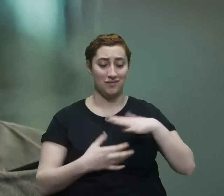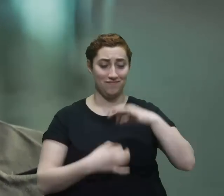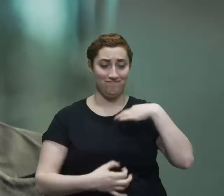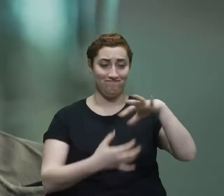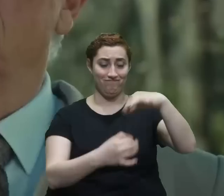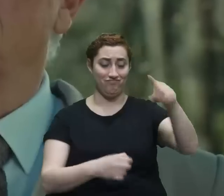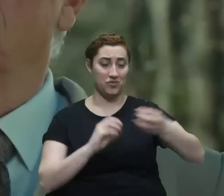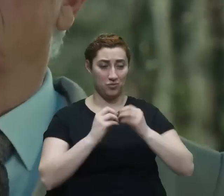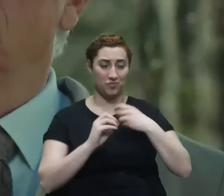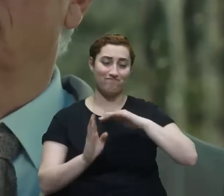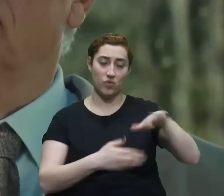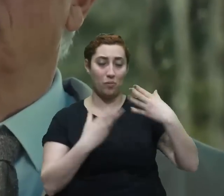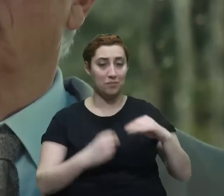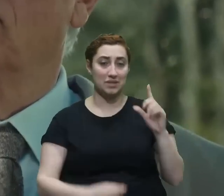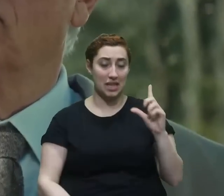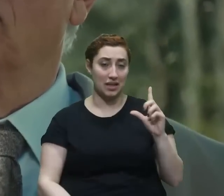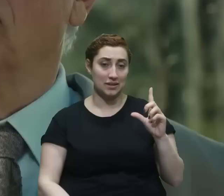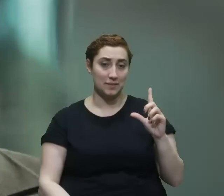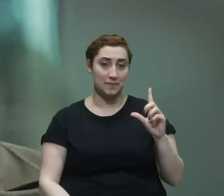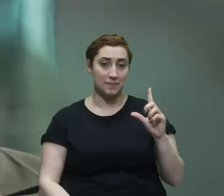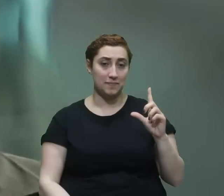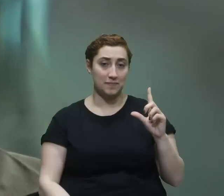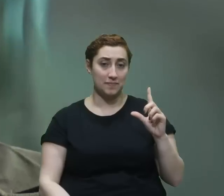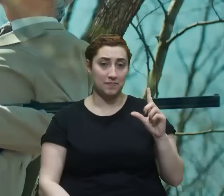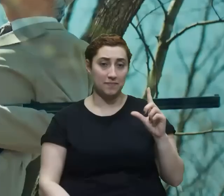Kişisel meselelerimizi bir kenara bırakalım.